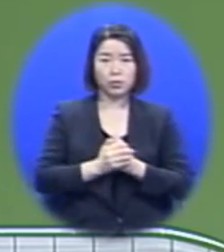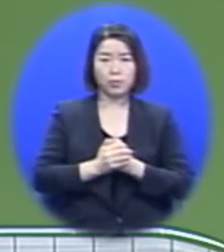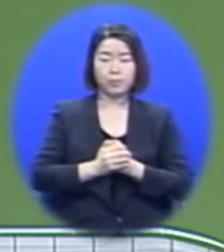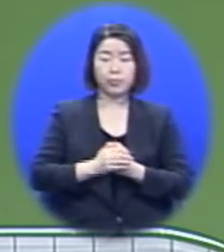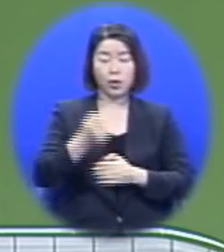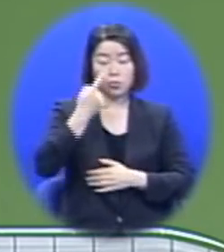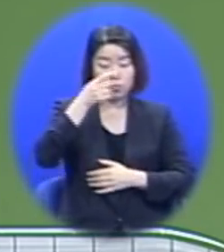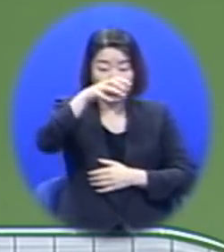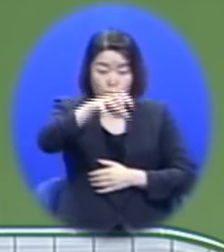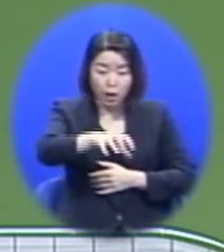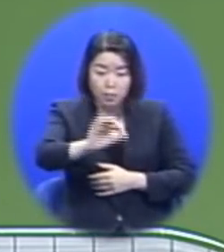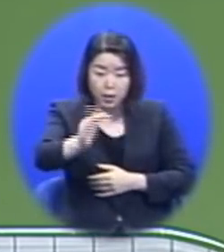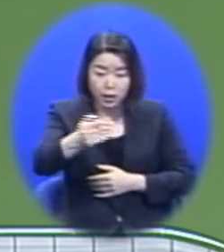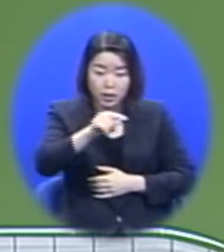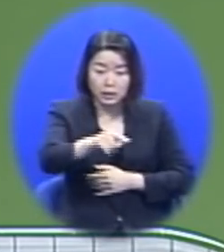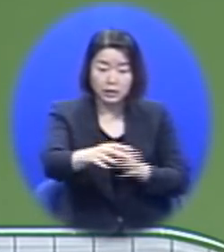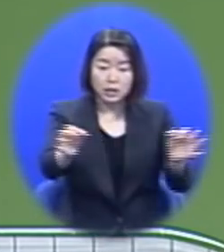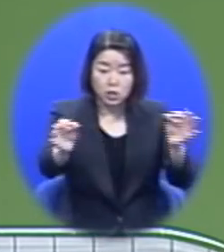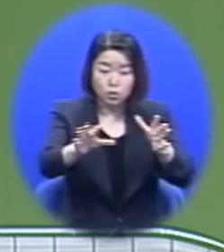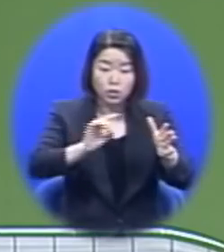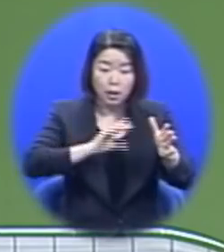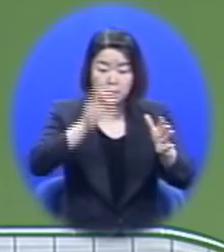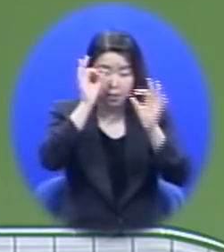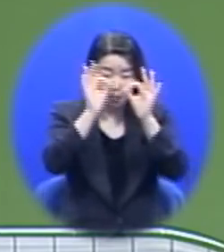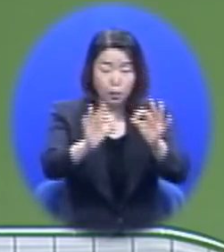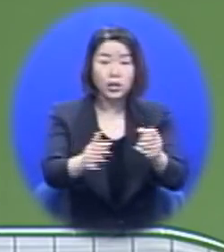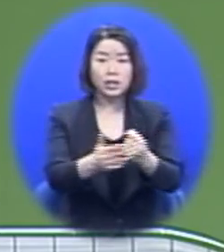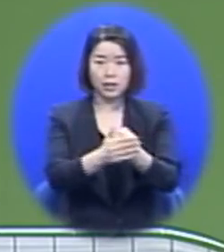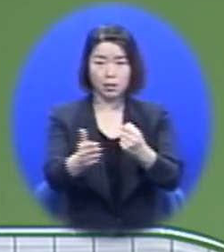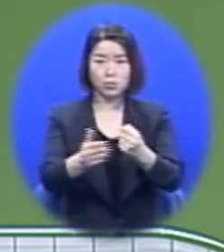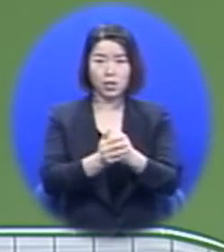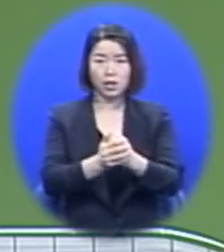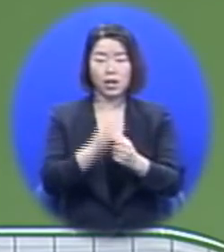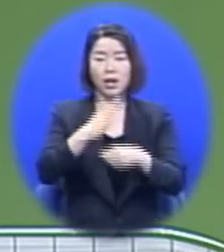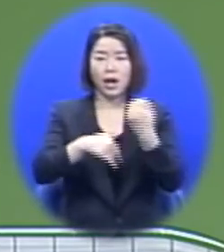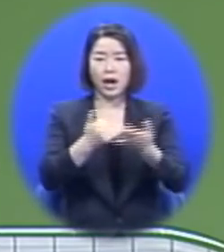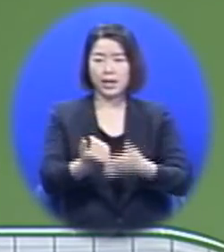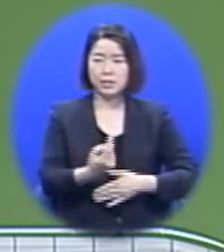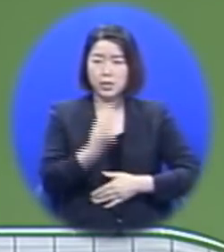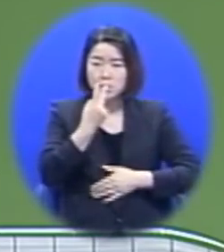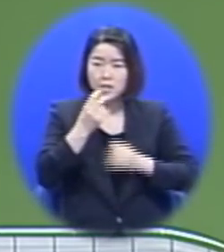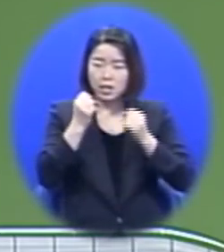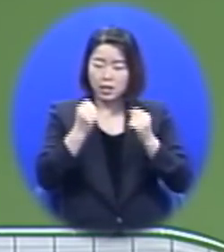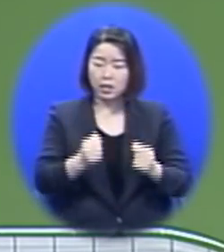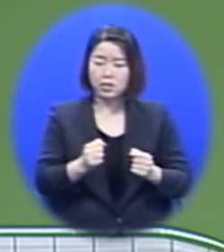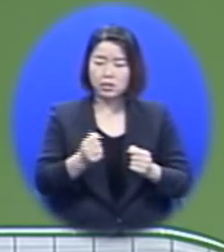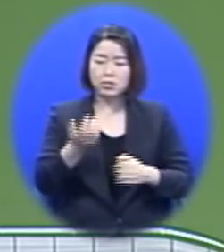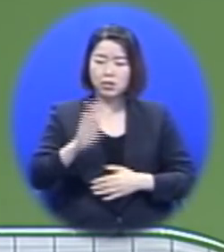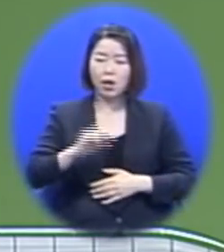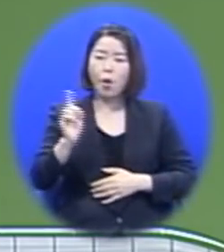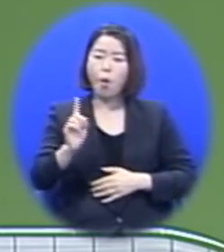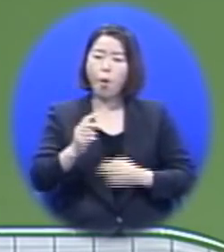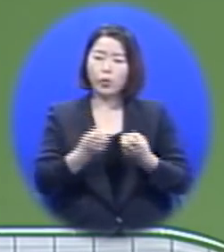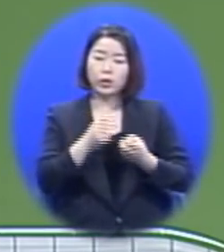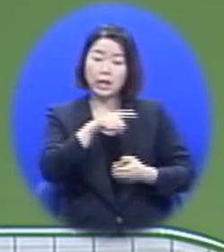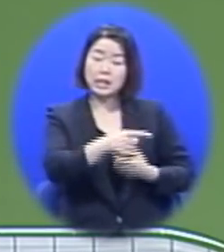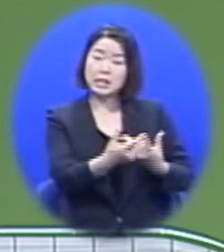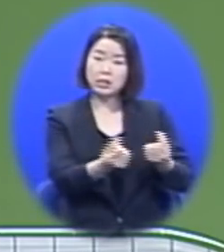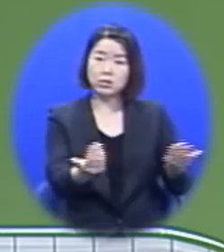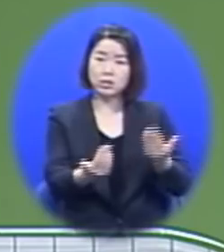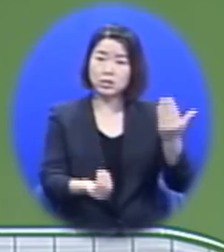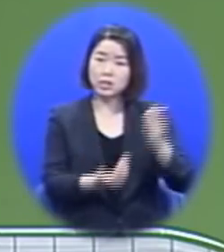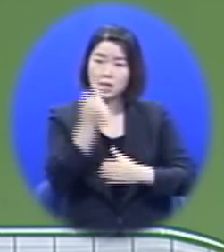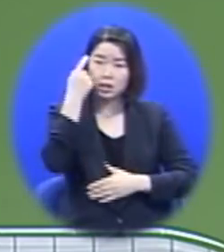우리 눈앞에 되어지는 그 순간만 보니까 하나님이 살아계신데 어떻게 이런 일이 있을까? 이것도